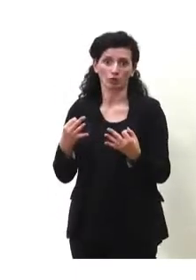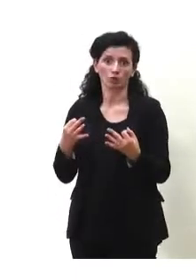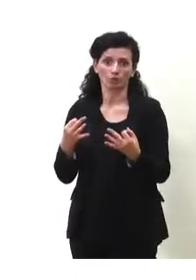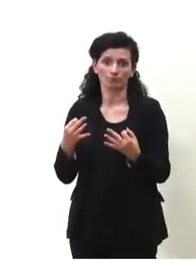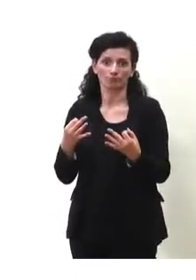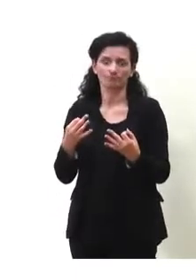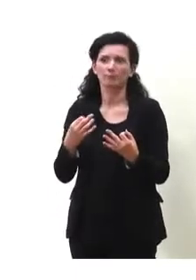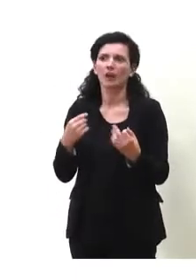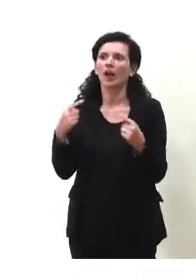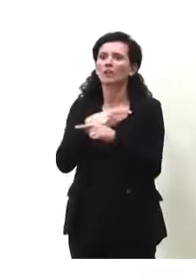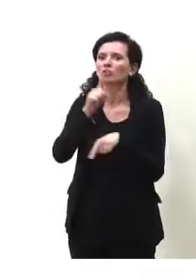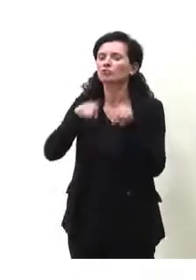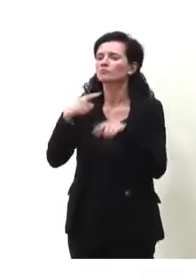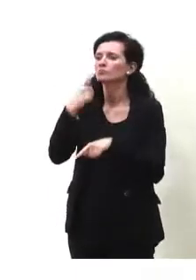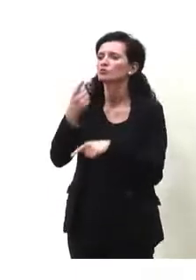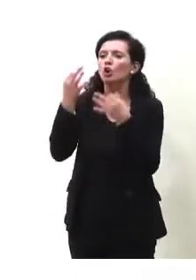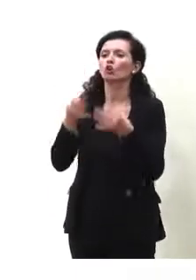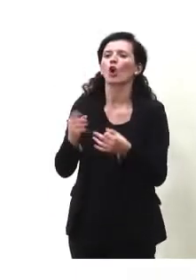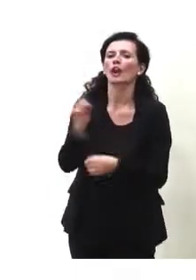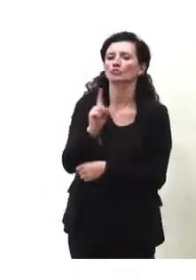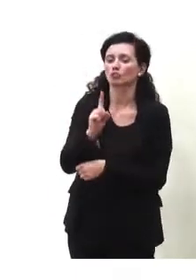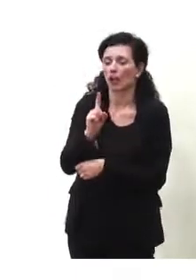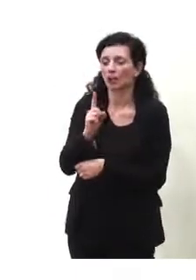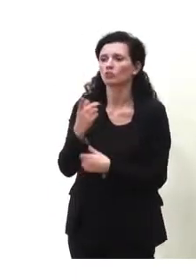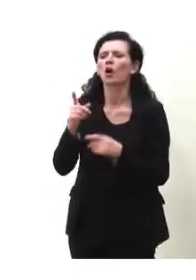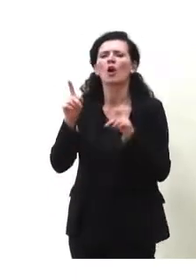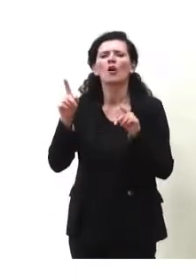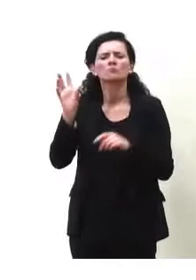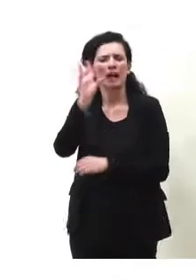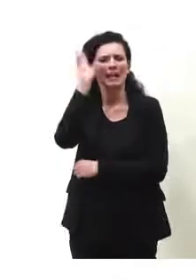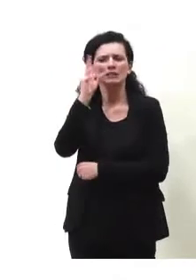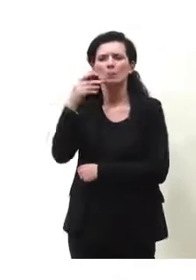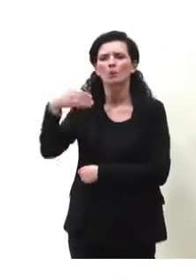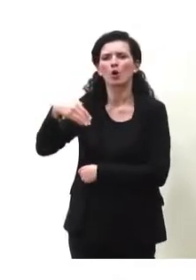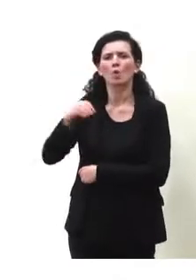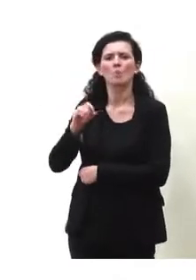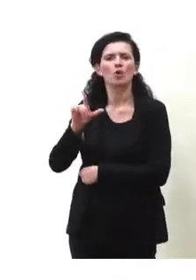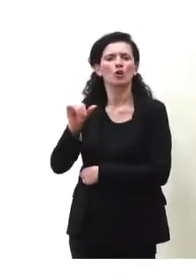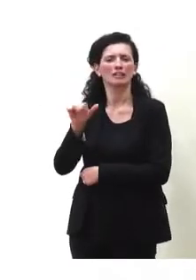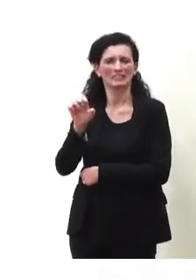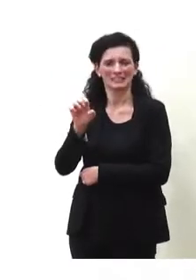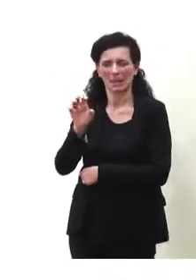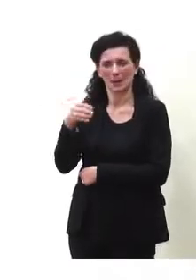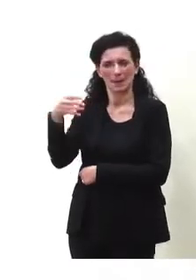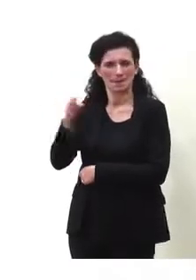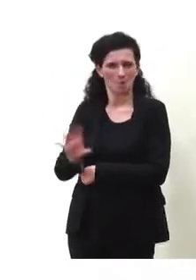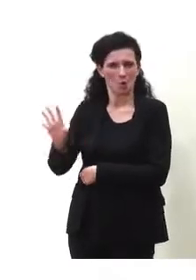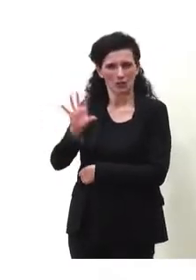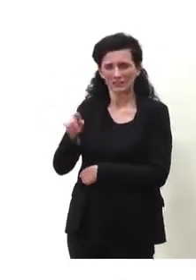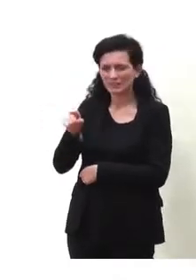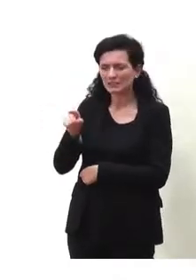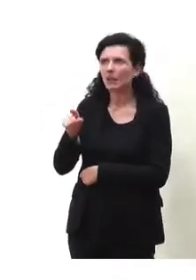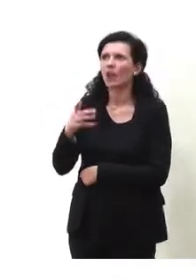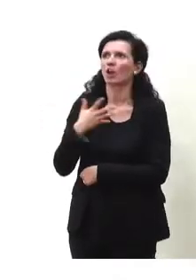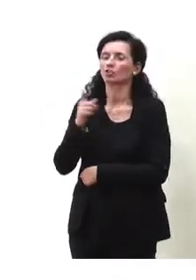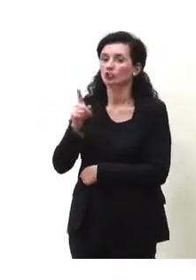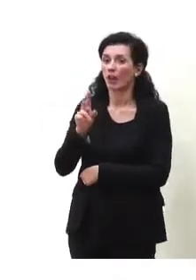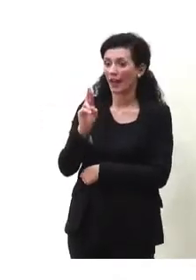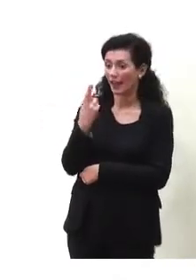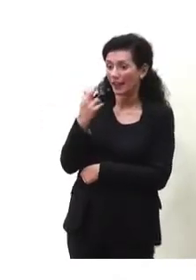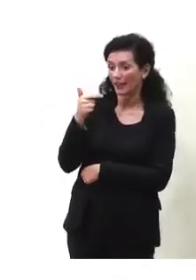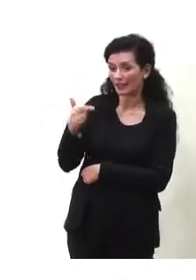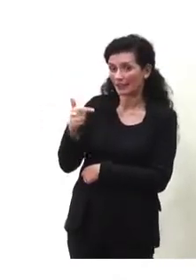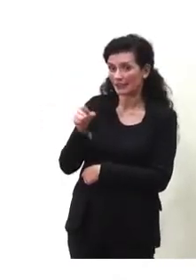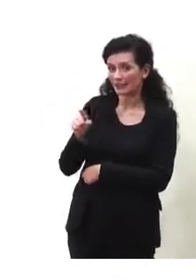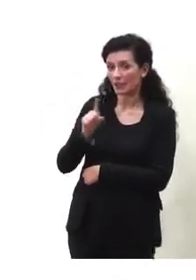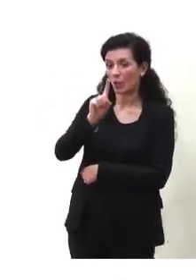Molise, forse è la regione più incerta, perché fortunati loro hanno meno casi di altri. Abbiamo una stima centrale di RT